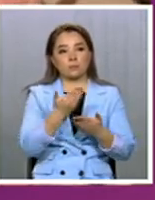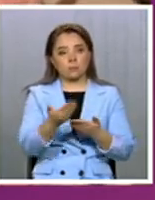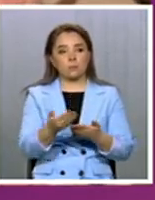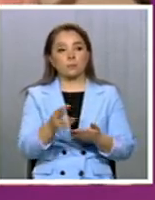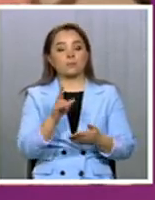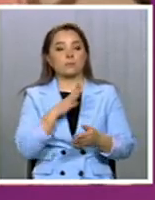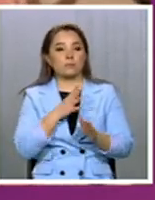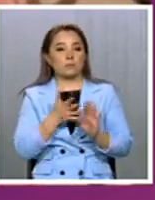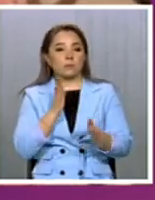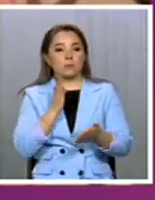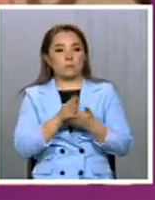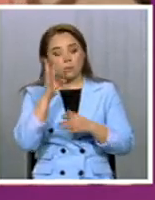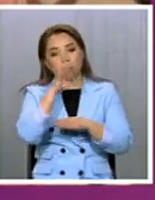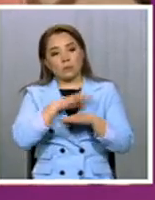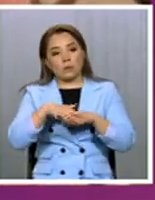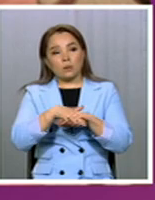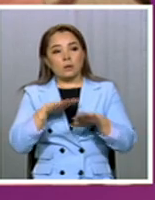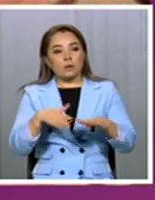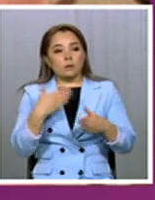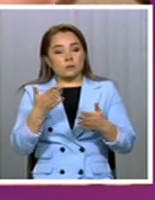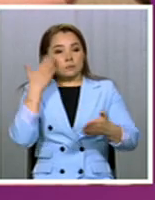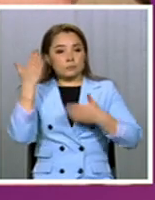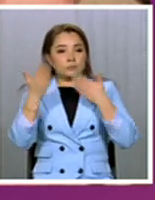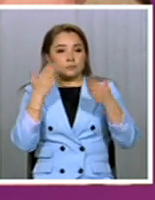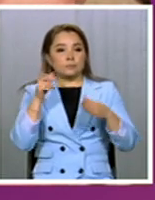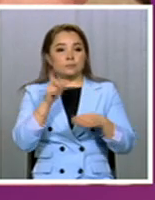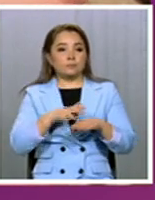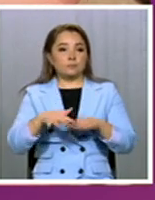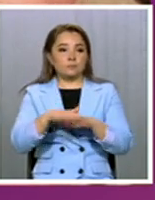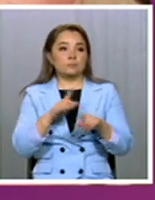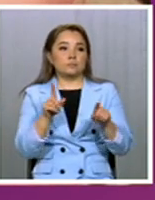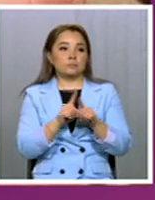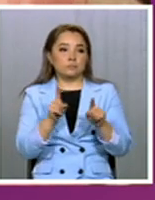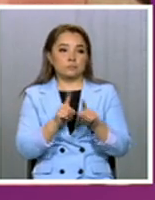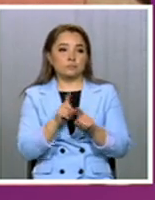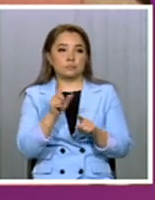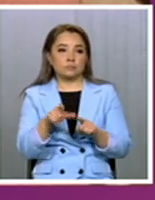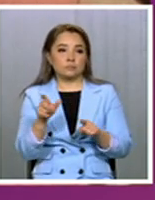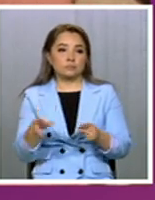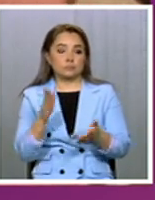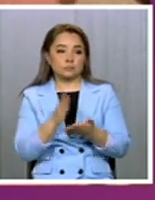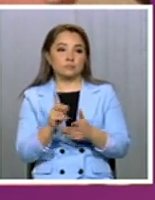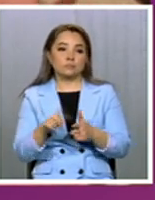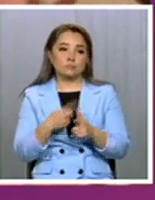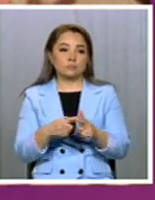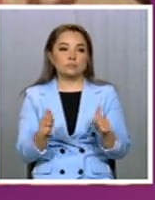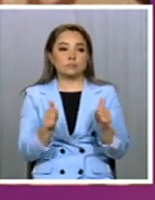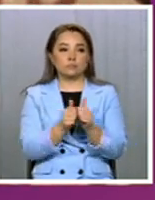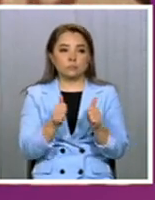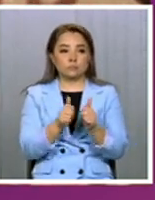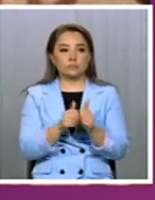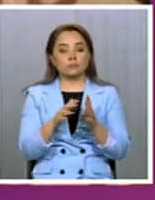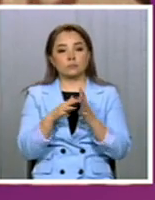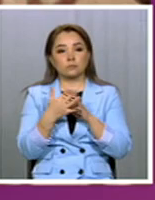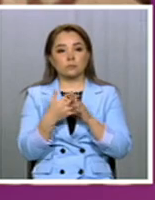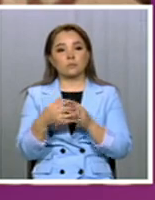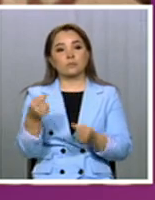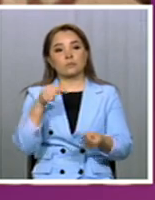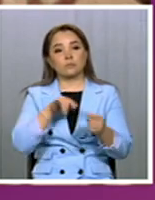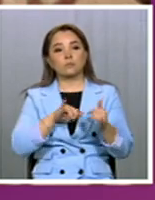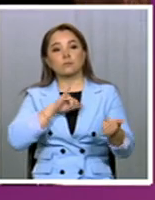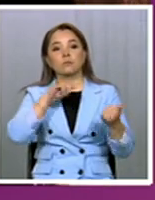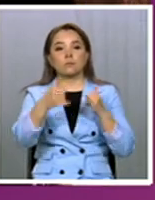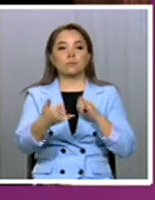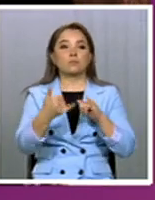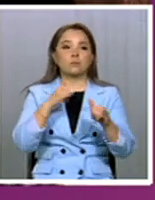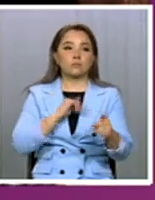қонақ ел аралап, ойын сауық құрып жүрген жандар. Немесе көрші ауылдардың бір-біріне қыдырып, қонақ